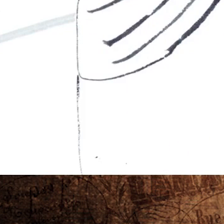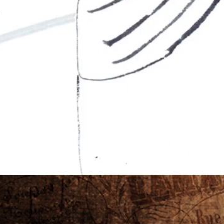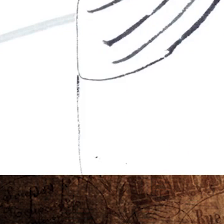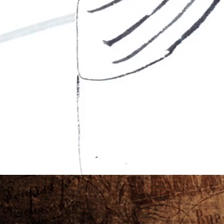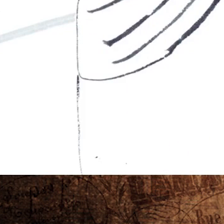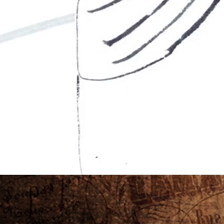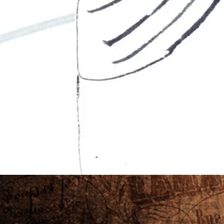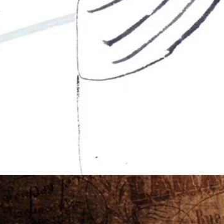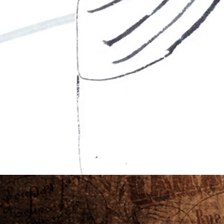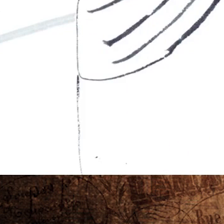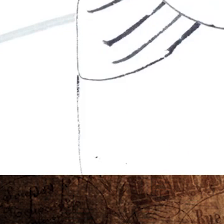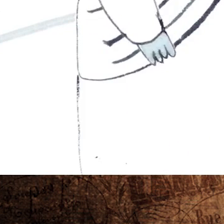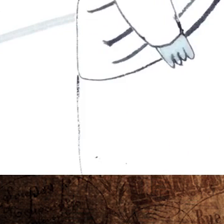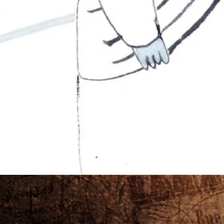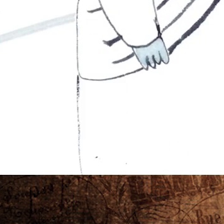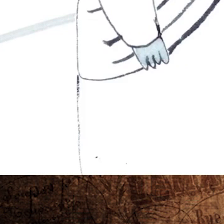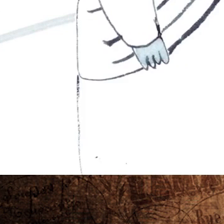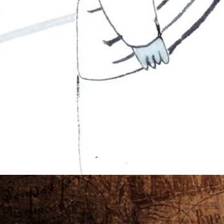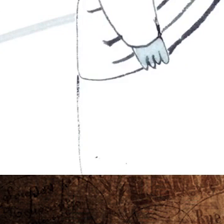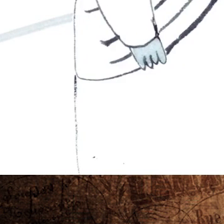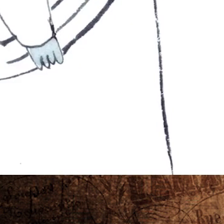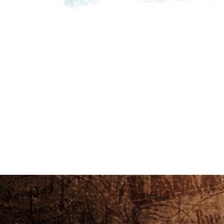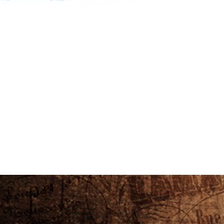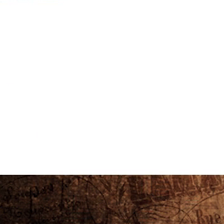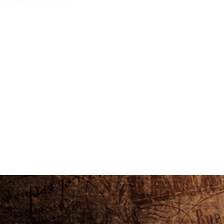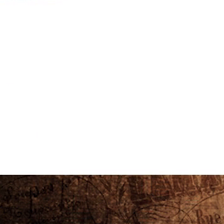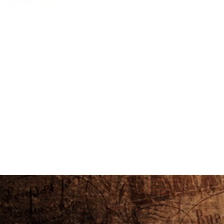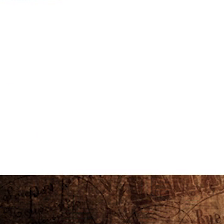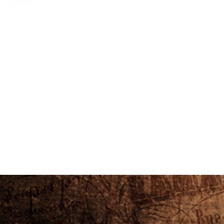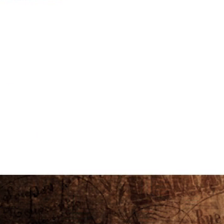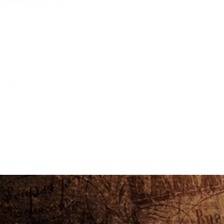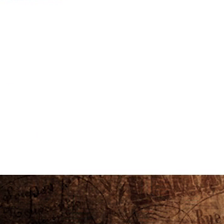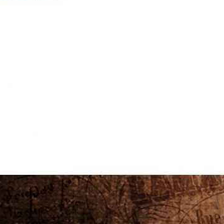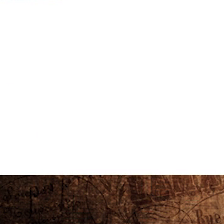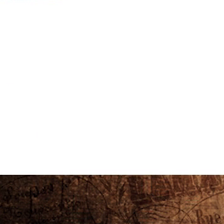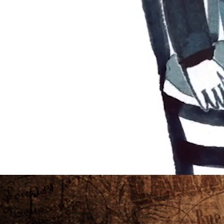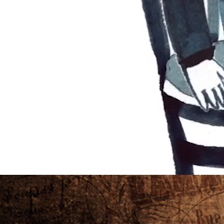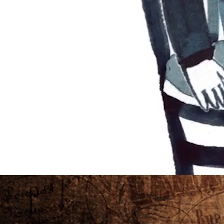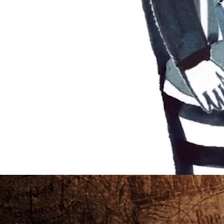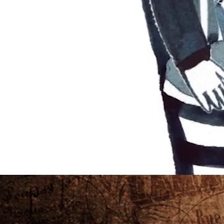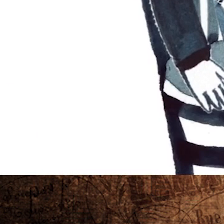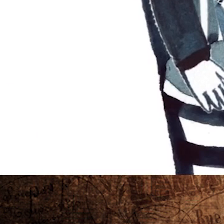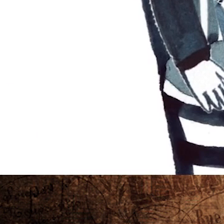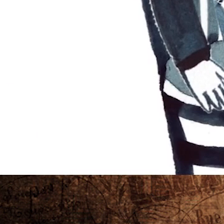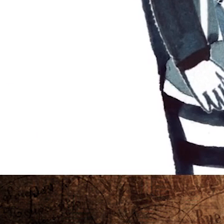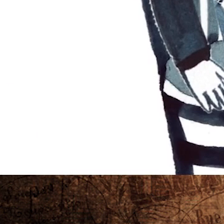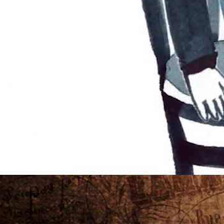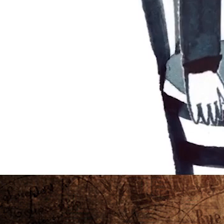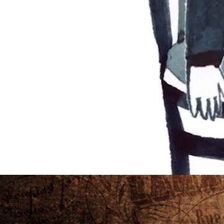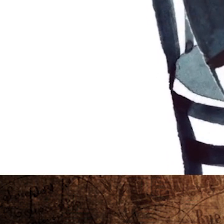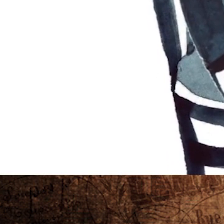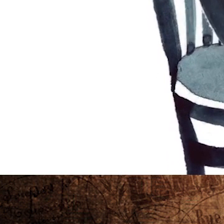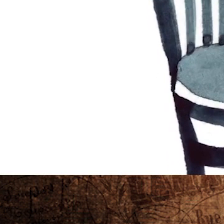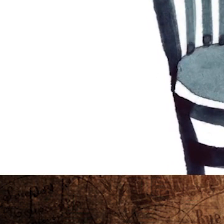иероглифов великий эпос или аду или махабхарата люди передавали устно из поколения в поколение правда это были совсем